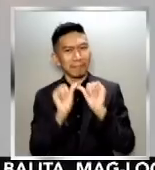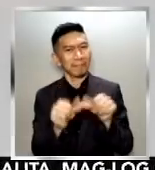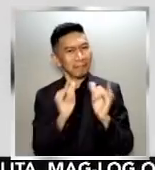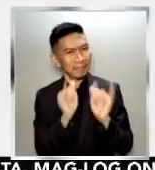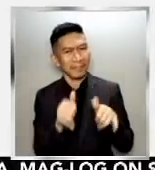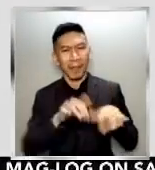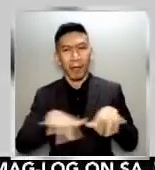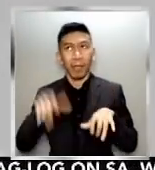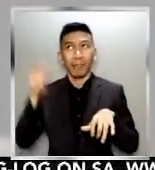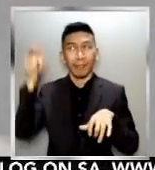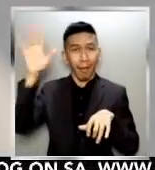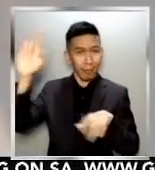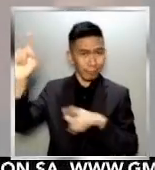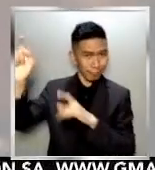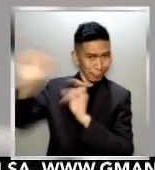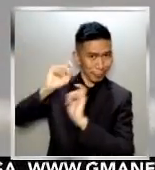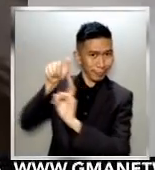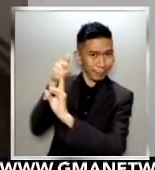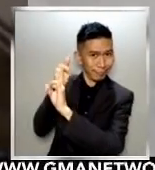eh.